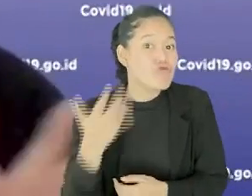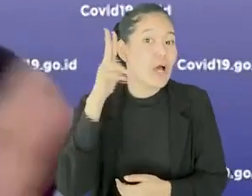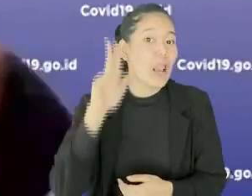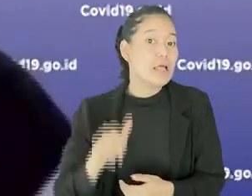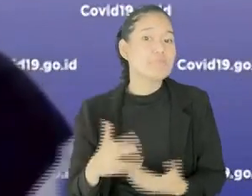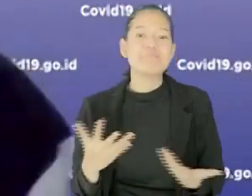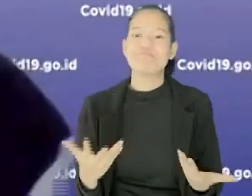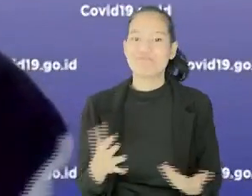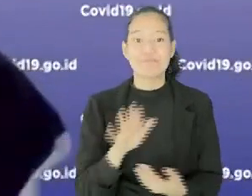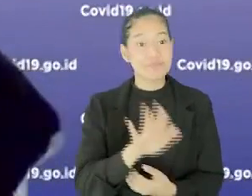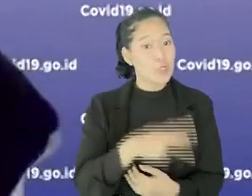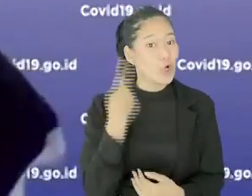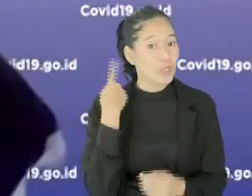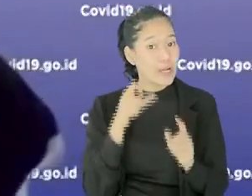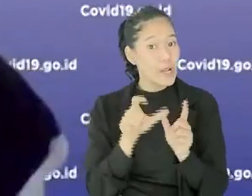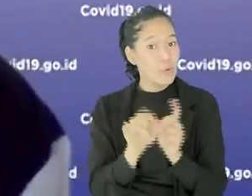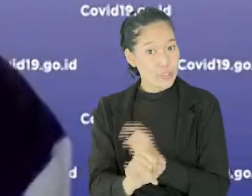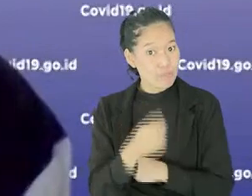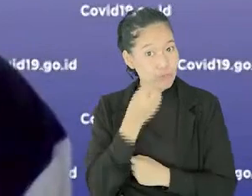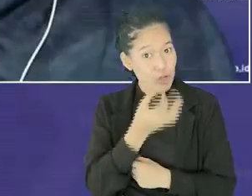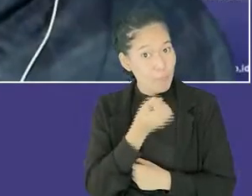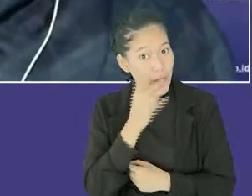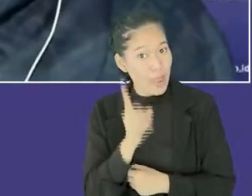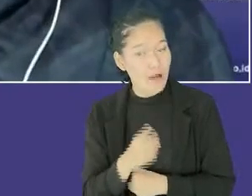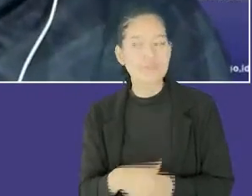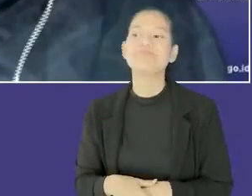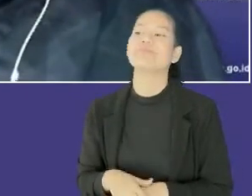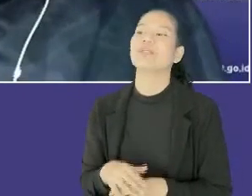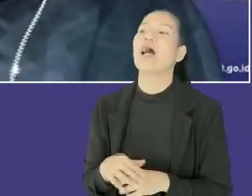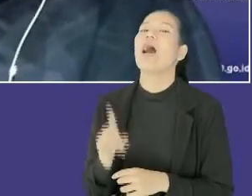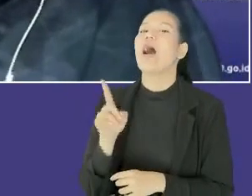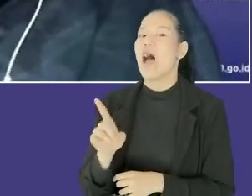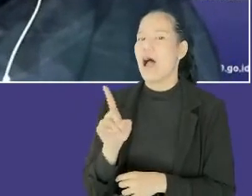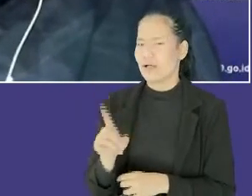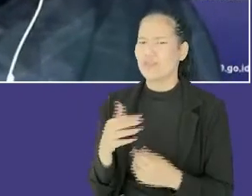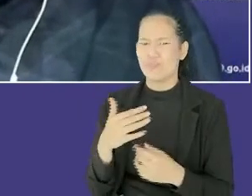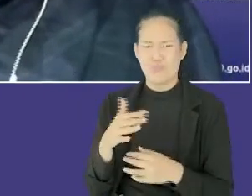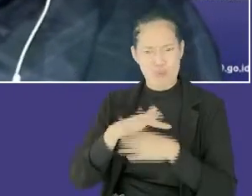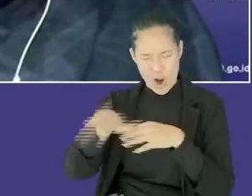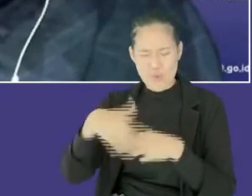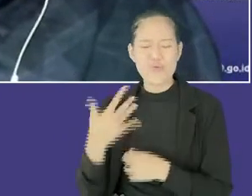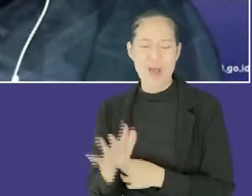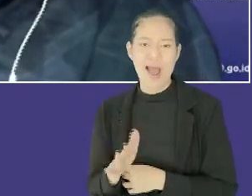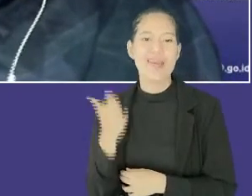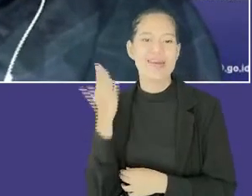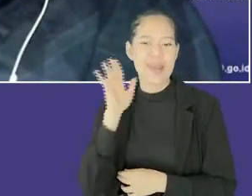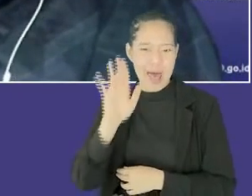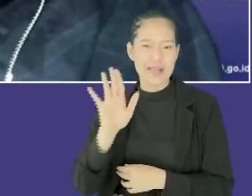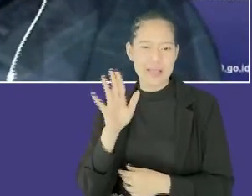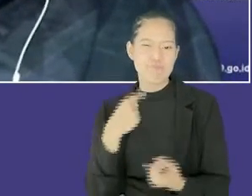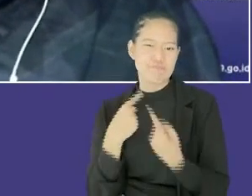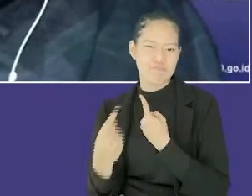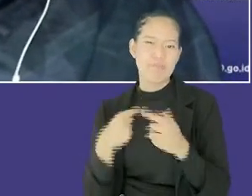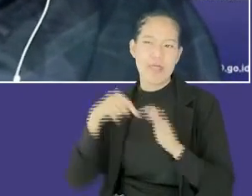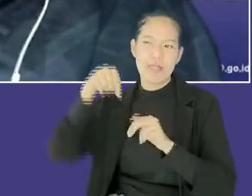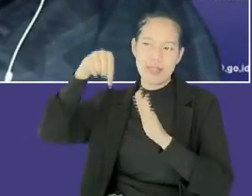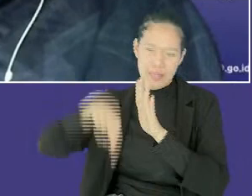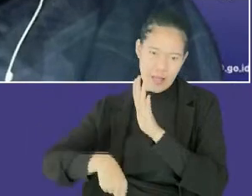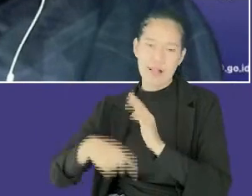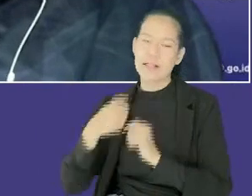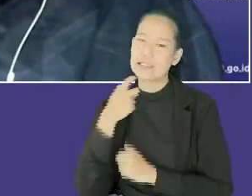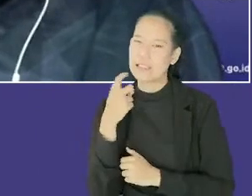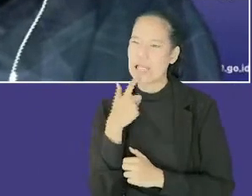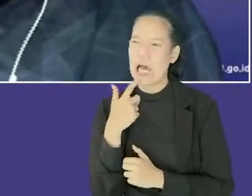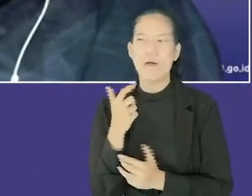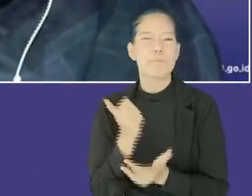berikutnya OTW ada yang disampaikan lagi Eh itu dokter ulah Kayaknya sudah semuanya nanti kita akan next mungkin bahas Lebih Detail terkait